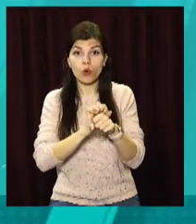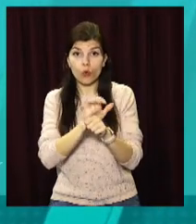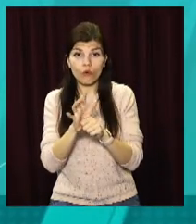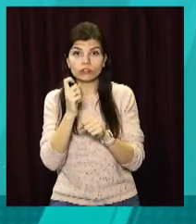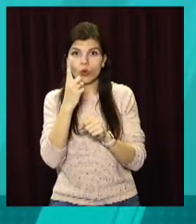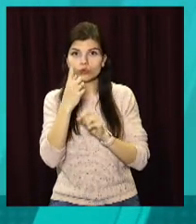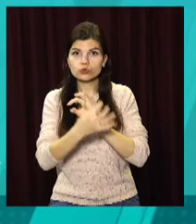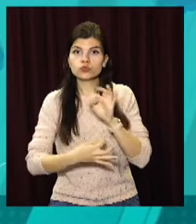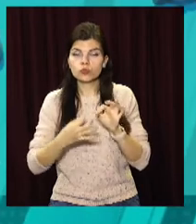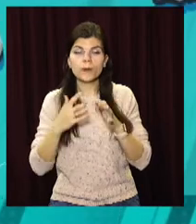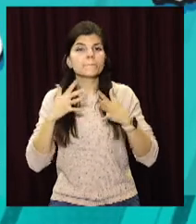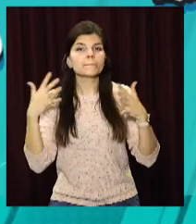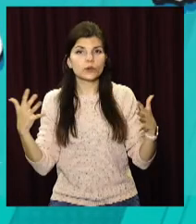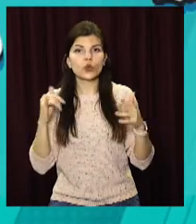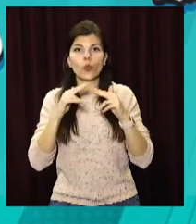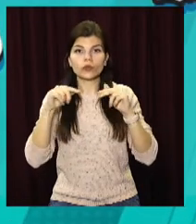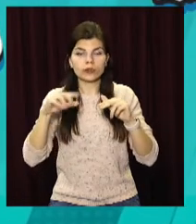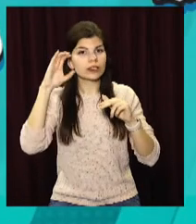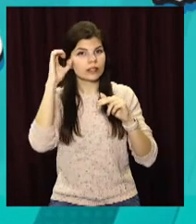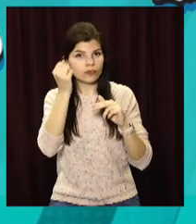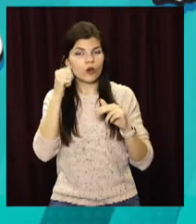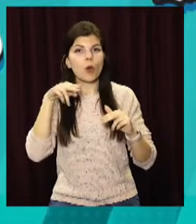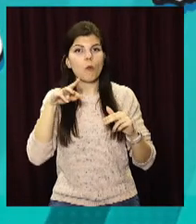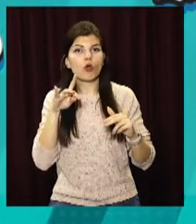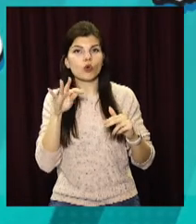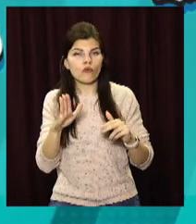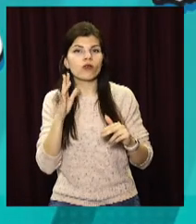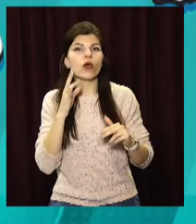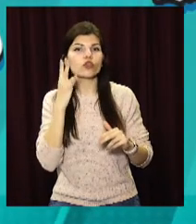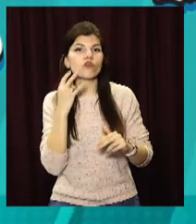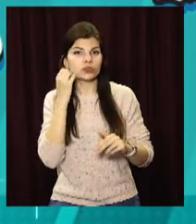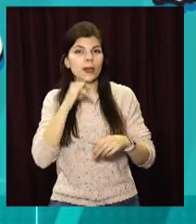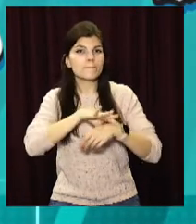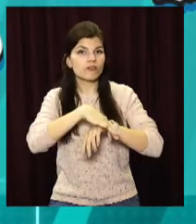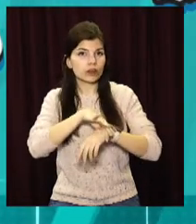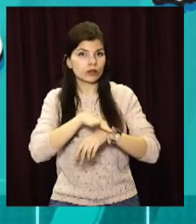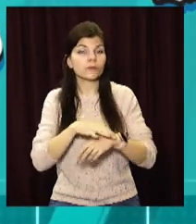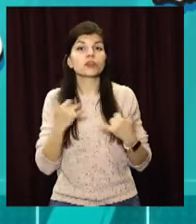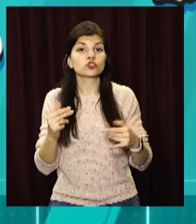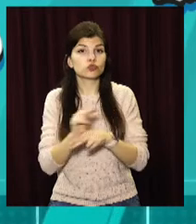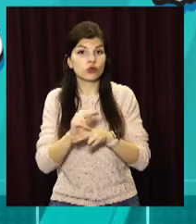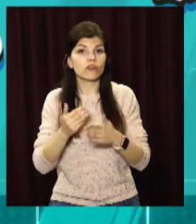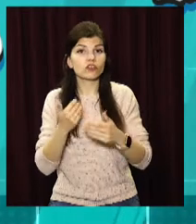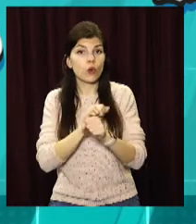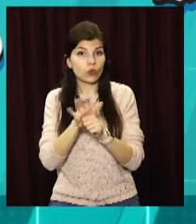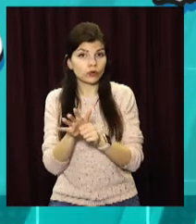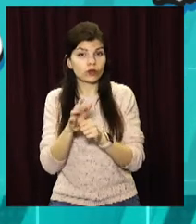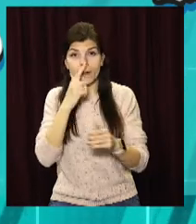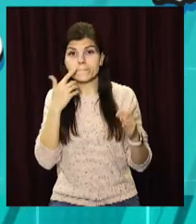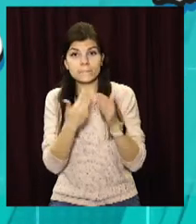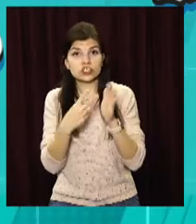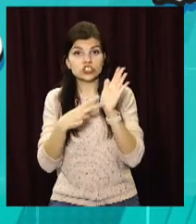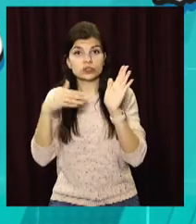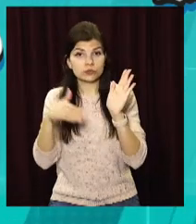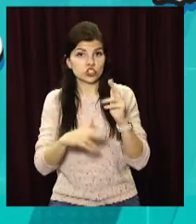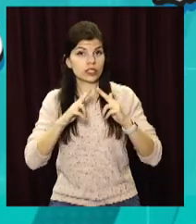ковід. Найбільше нових хворих у Дніпрі, Кривому Розі, Покрові, Новомосковську та Павлограді. Нині лікуються від коронавірусу майже 7